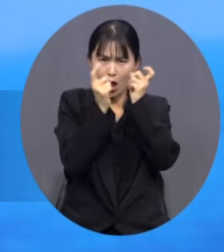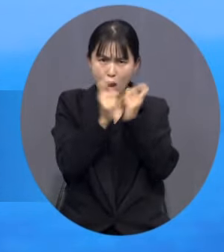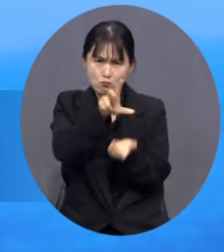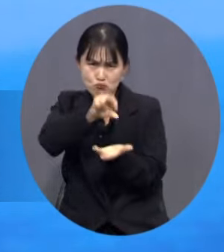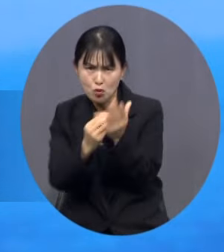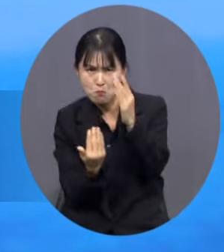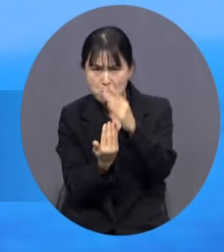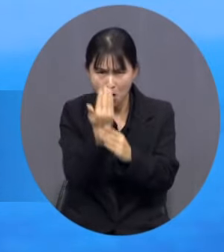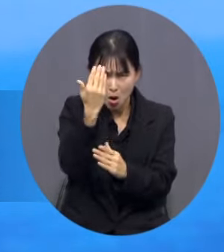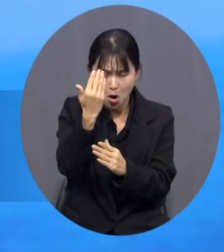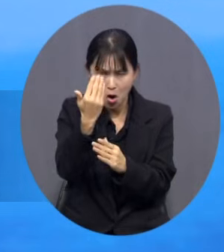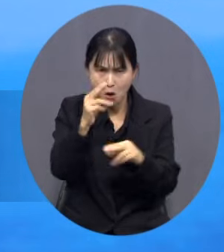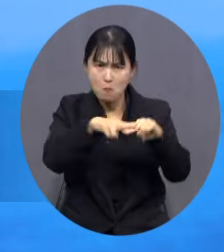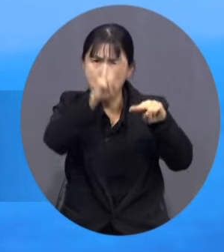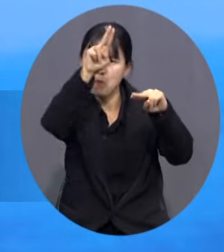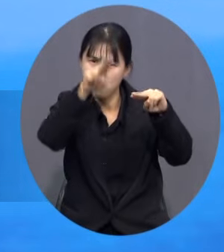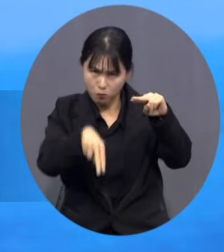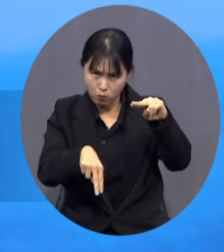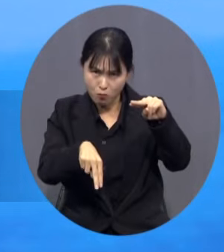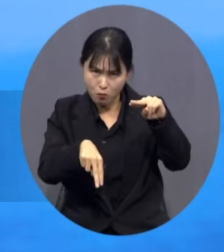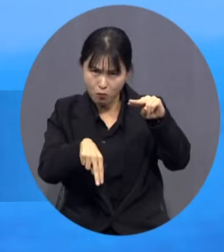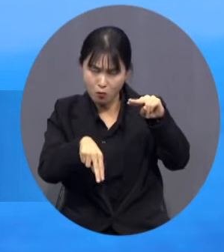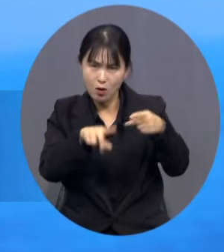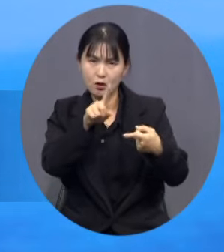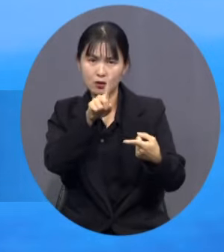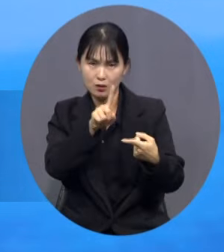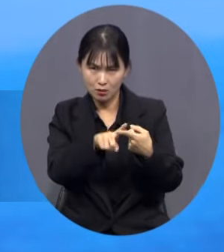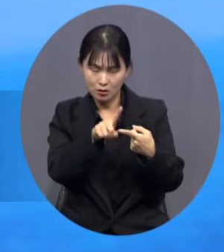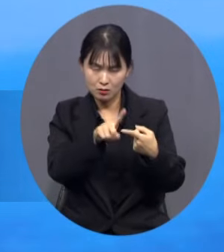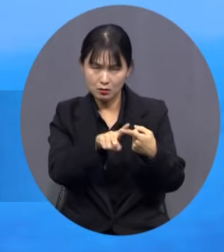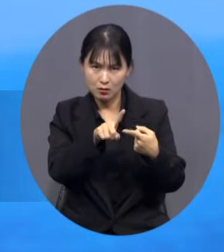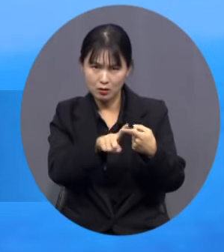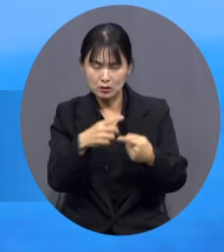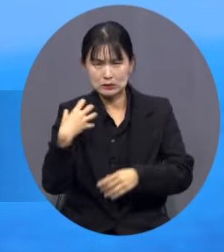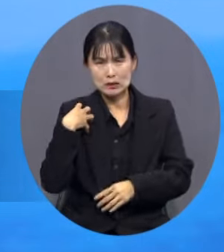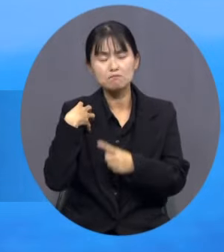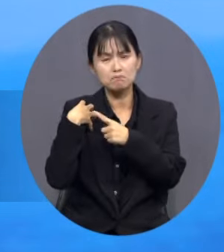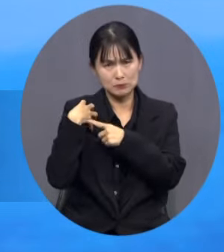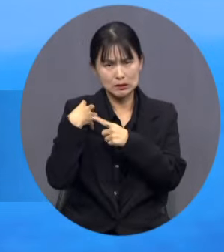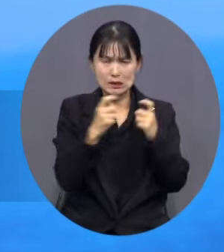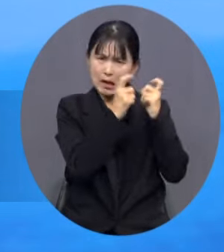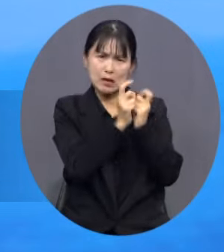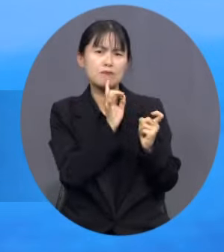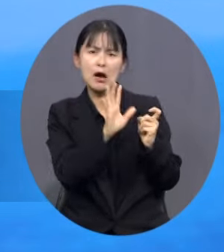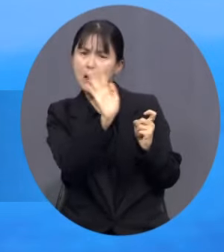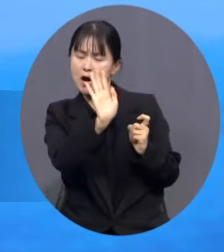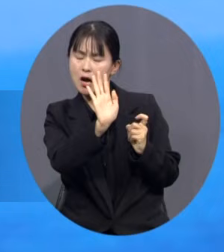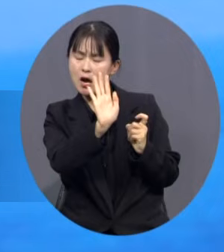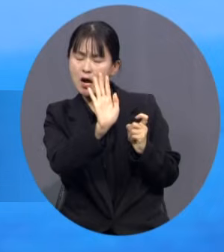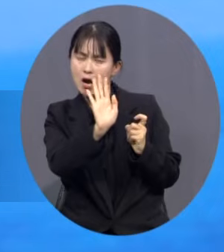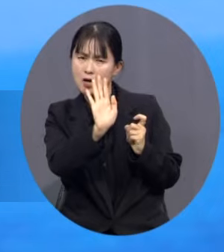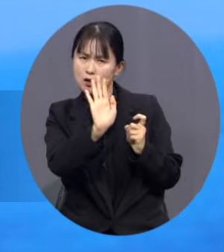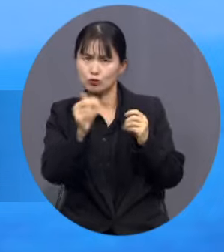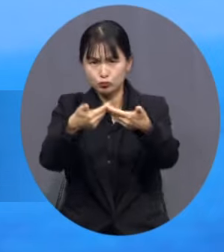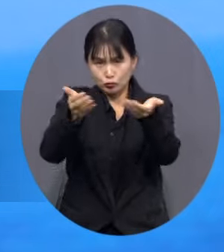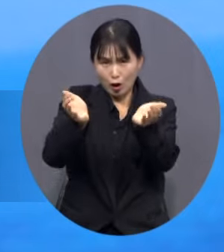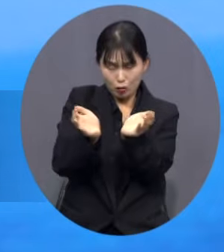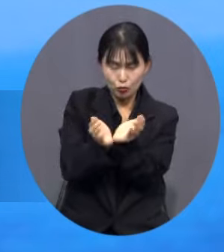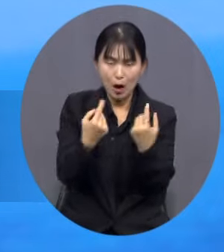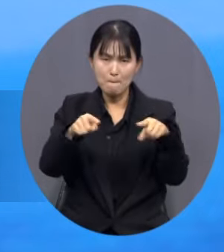문제로 중도 사직을 하게 됐는데 그에 대한 책임을 그 개인만 질 것은 아니고 공당인